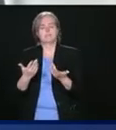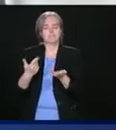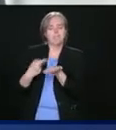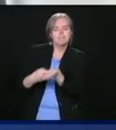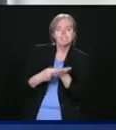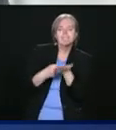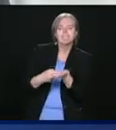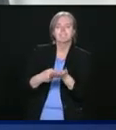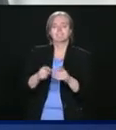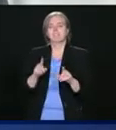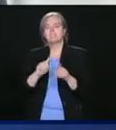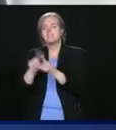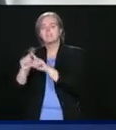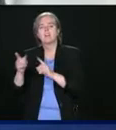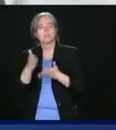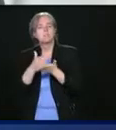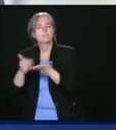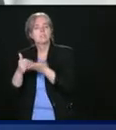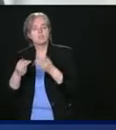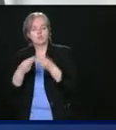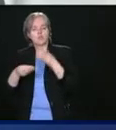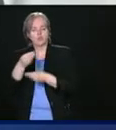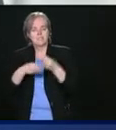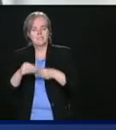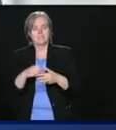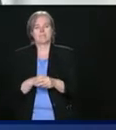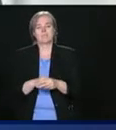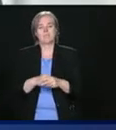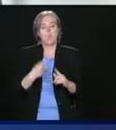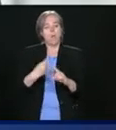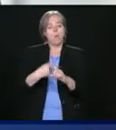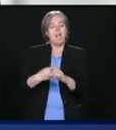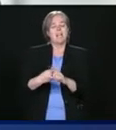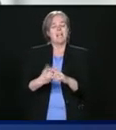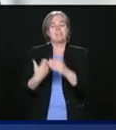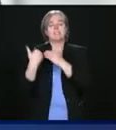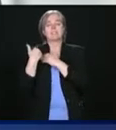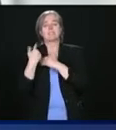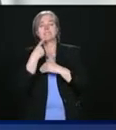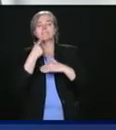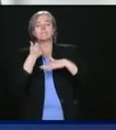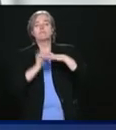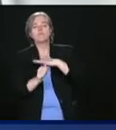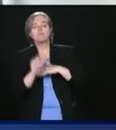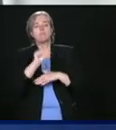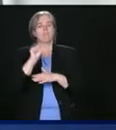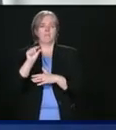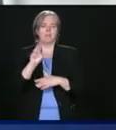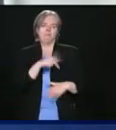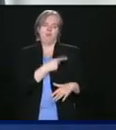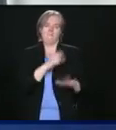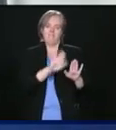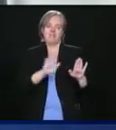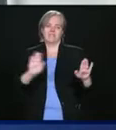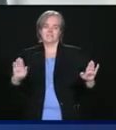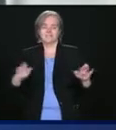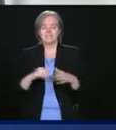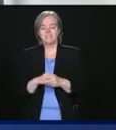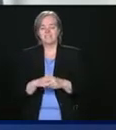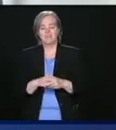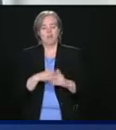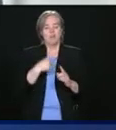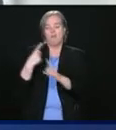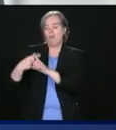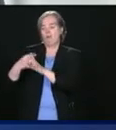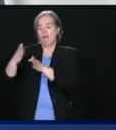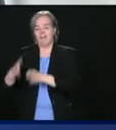les provinces. Les provinces ont la responsabilité des loyers et de la relation entre les